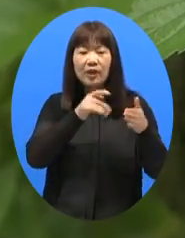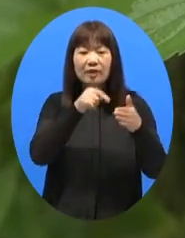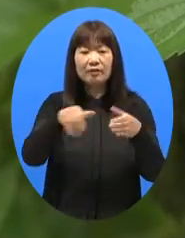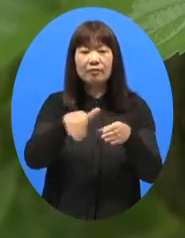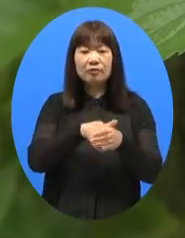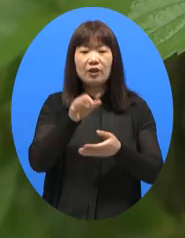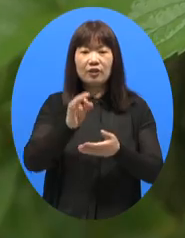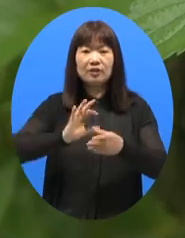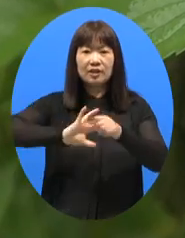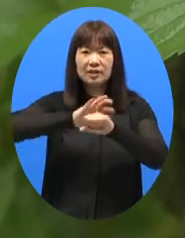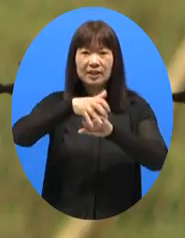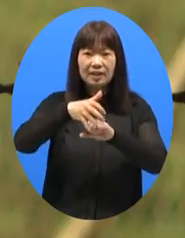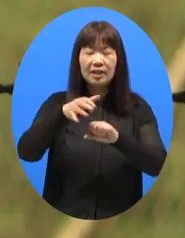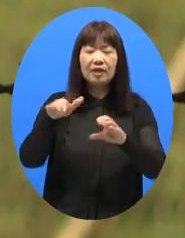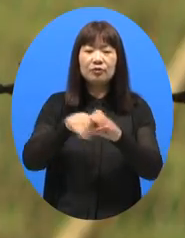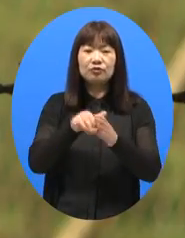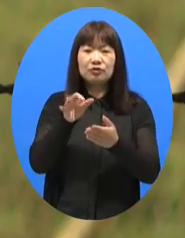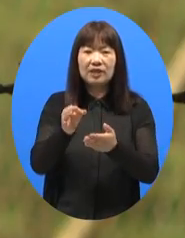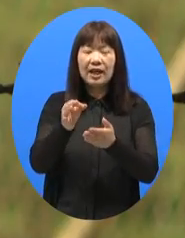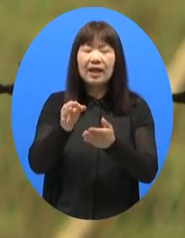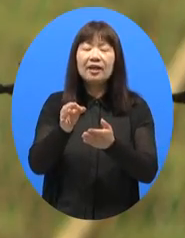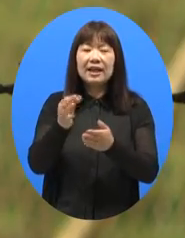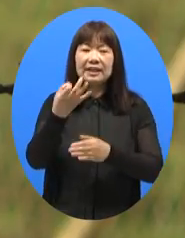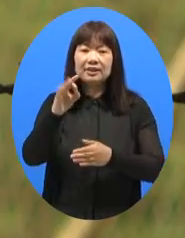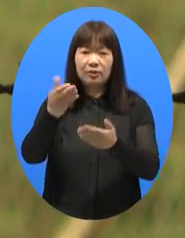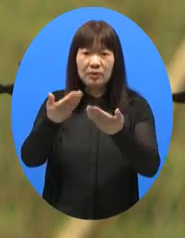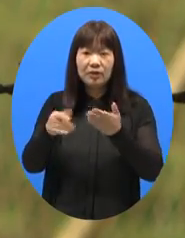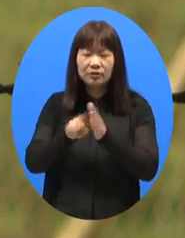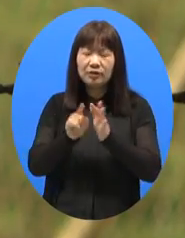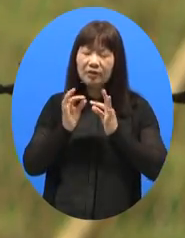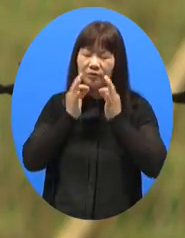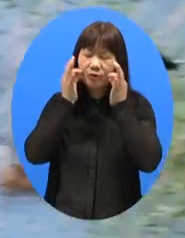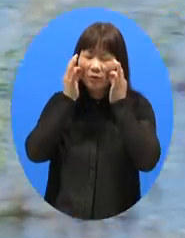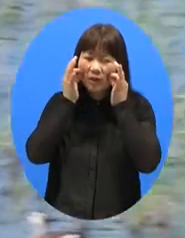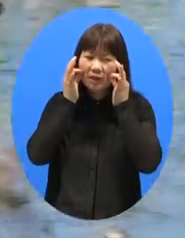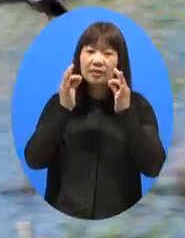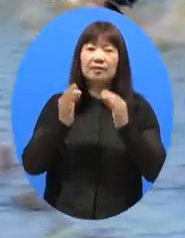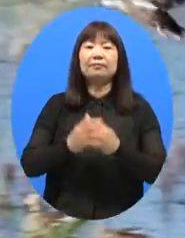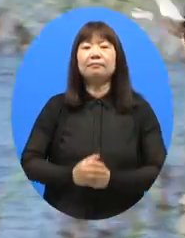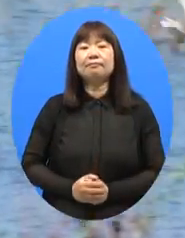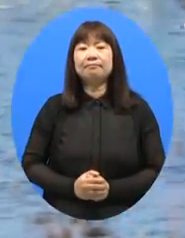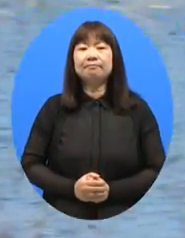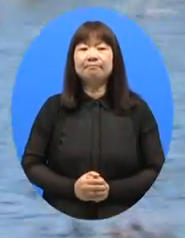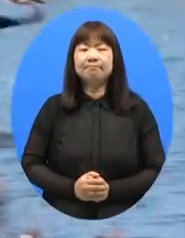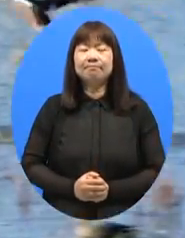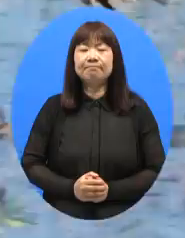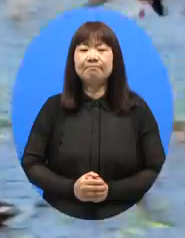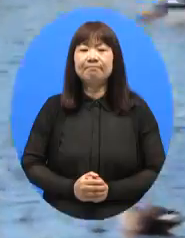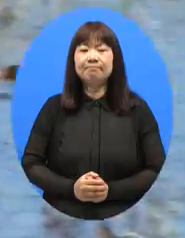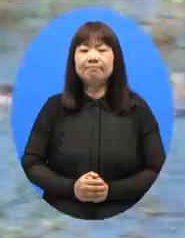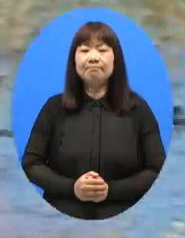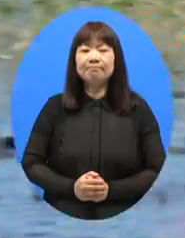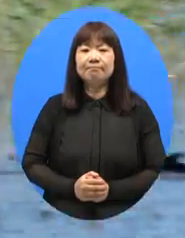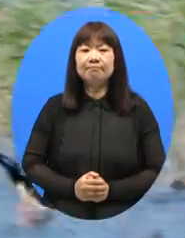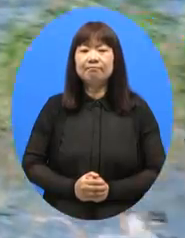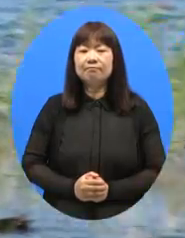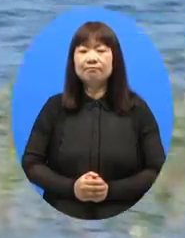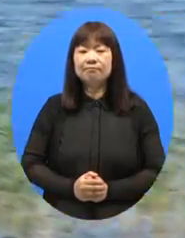문화유산이 세계유산이 될 수 있도록 총력을 기울인다는 방침입니다. 경기지TV 최지연입니다.